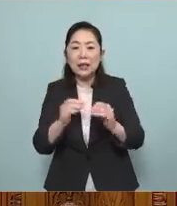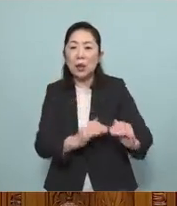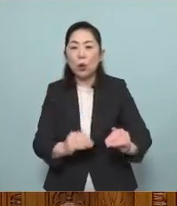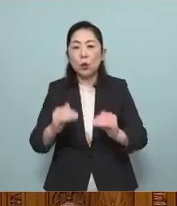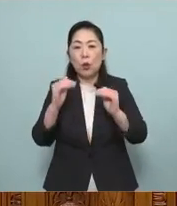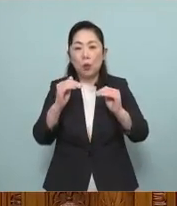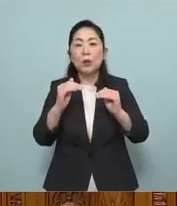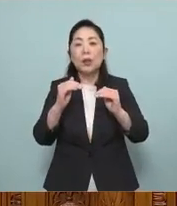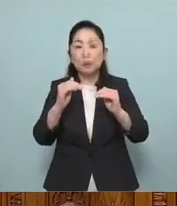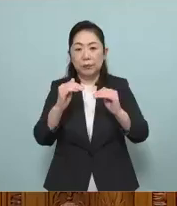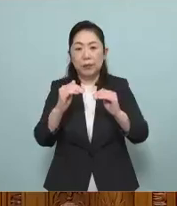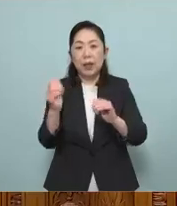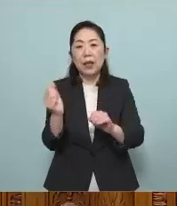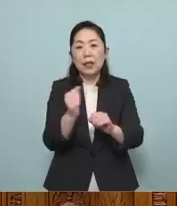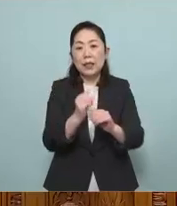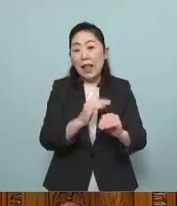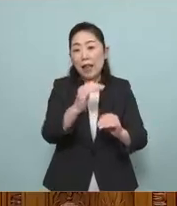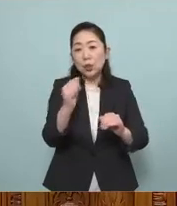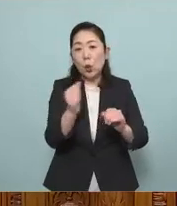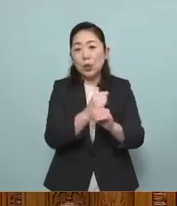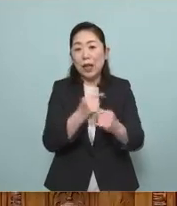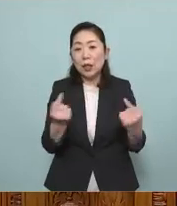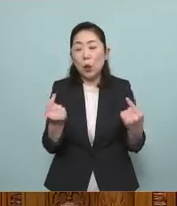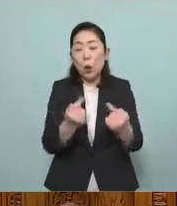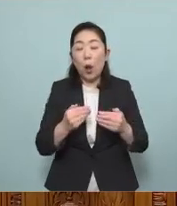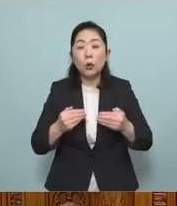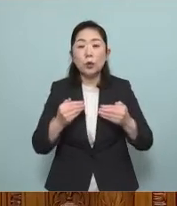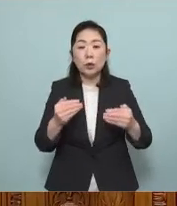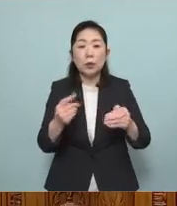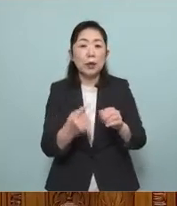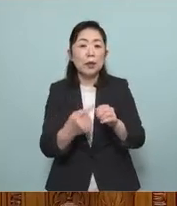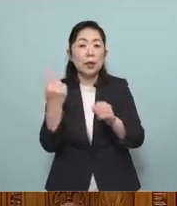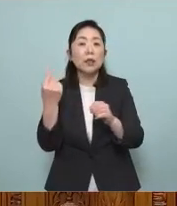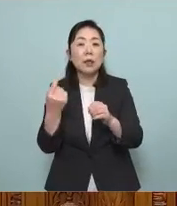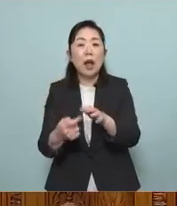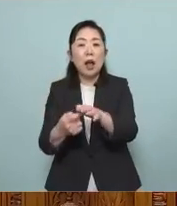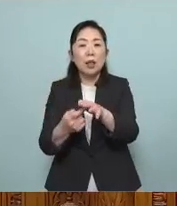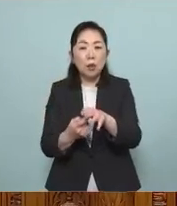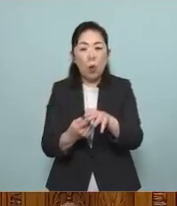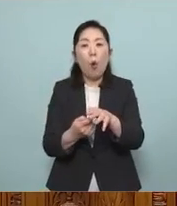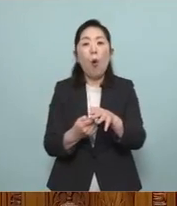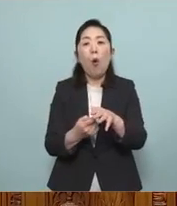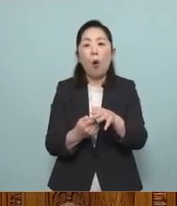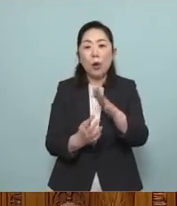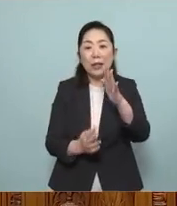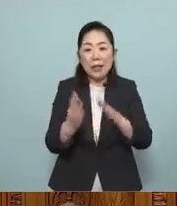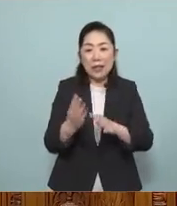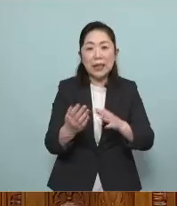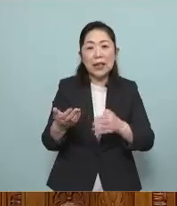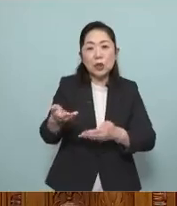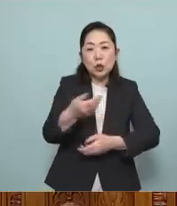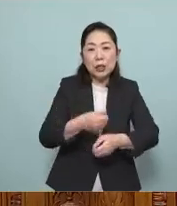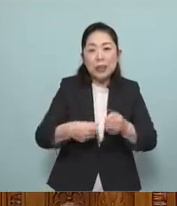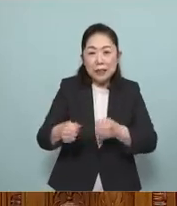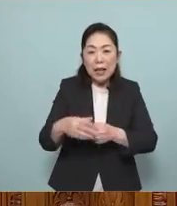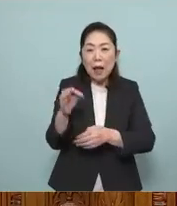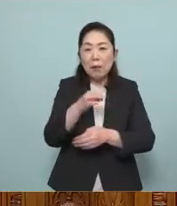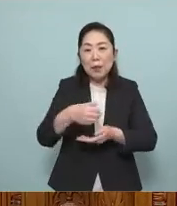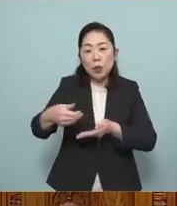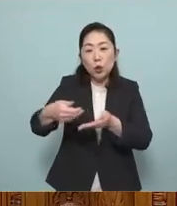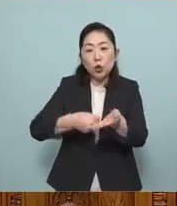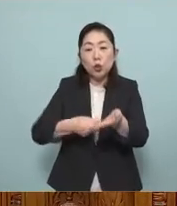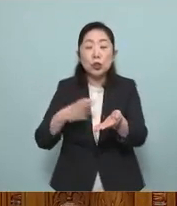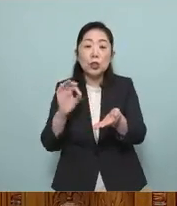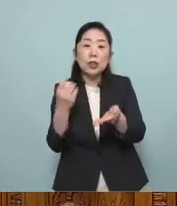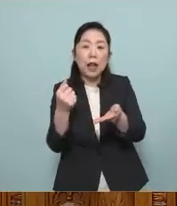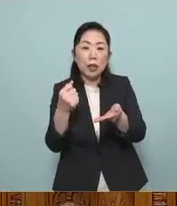産業化を進めます。昨年の農林水産品のこの輸出額は、1